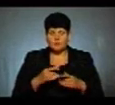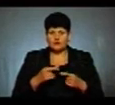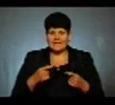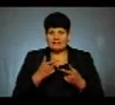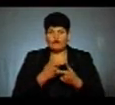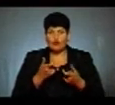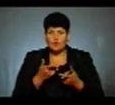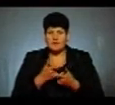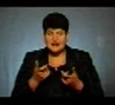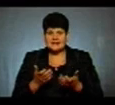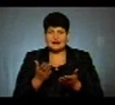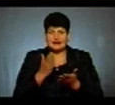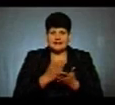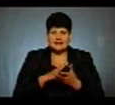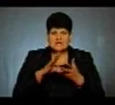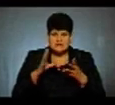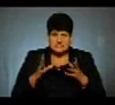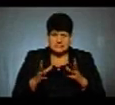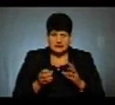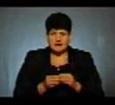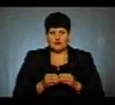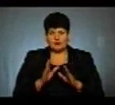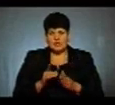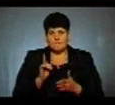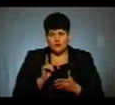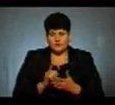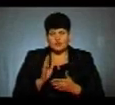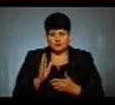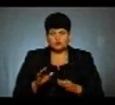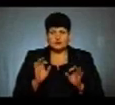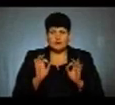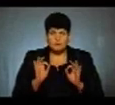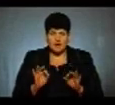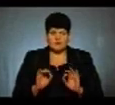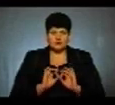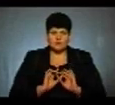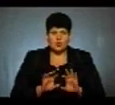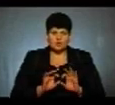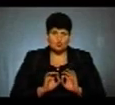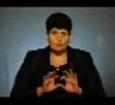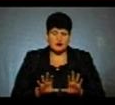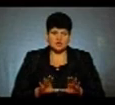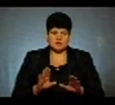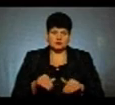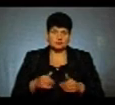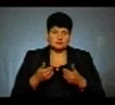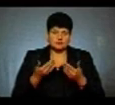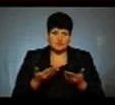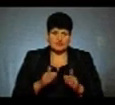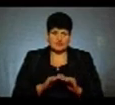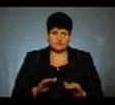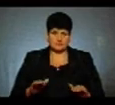інформація, яка є загальнодоступною, вона повинна бути правильно розтлумачена і донесена до